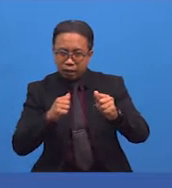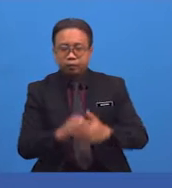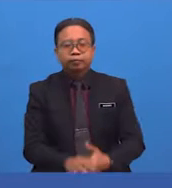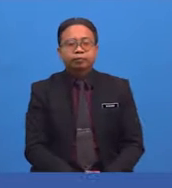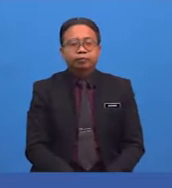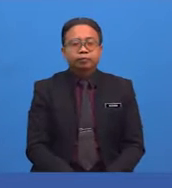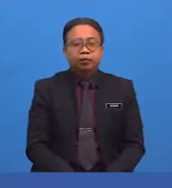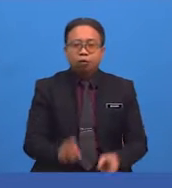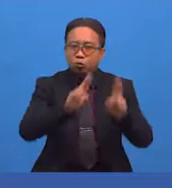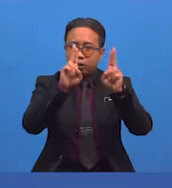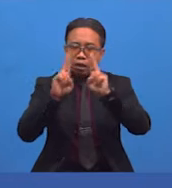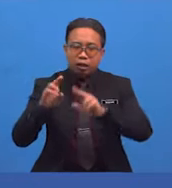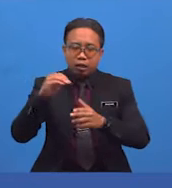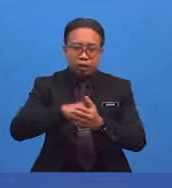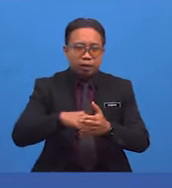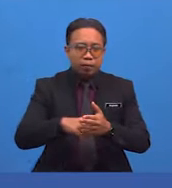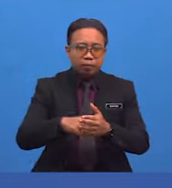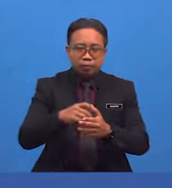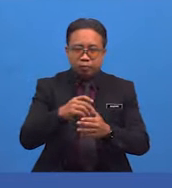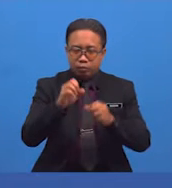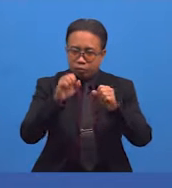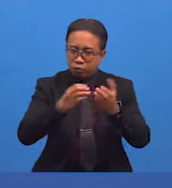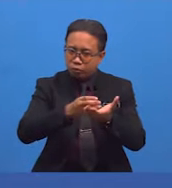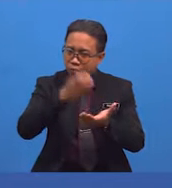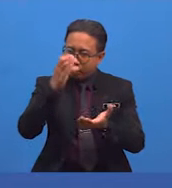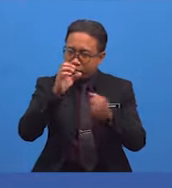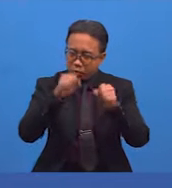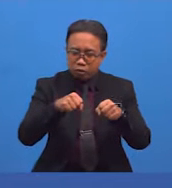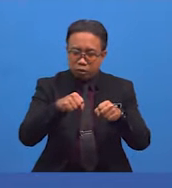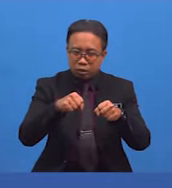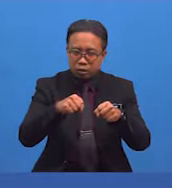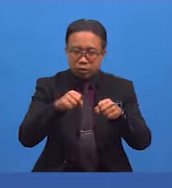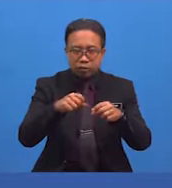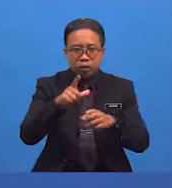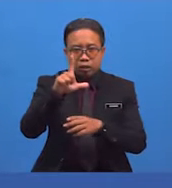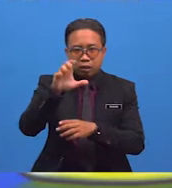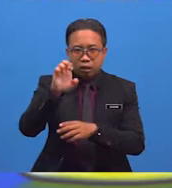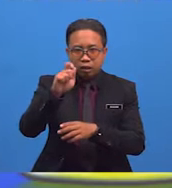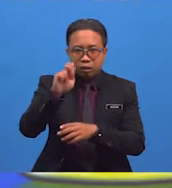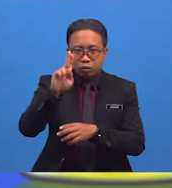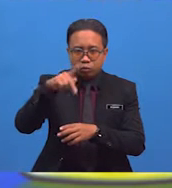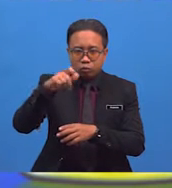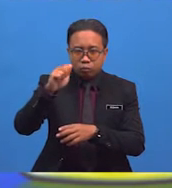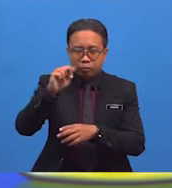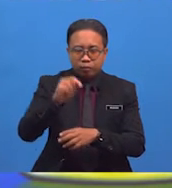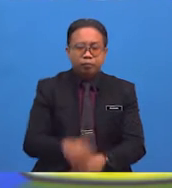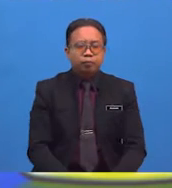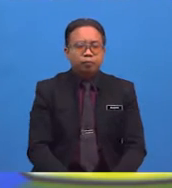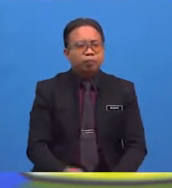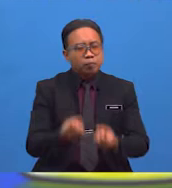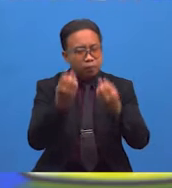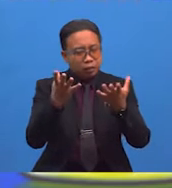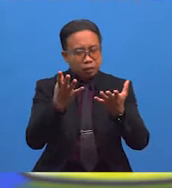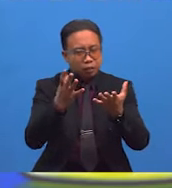peningkatan tekanan udara di dalam tangki yang boleh menyebabkan letupan. Sungguh banyak ilmu